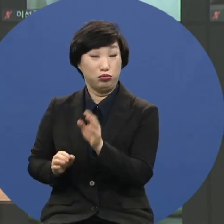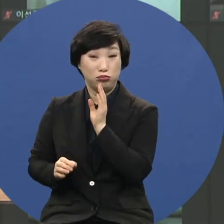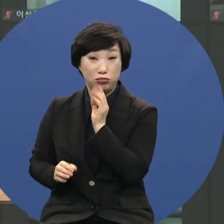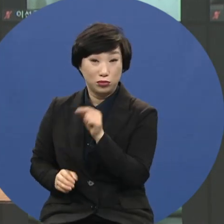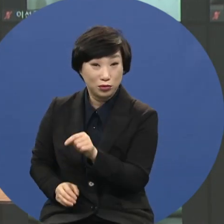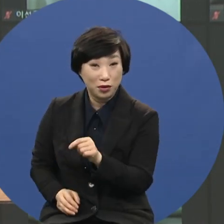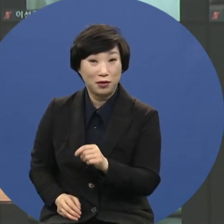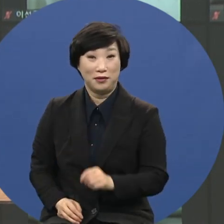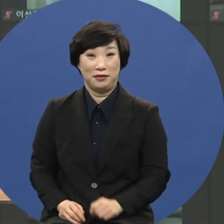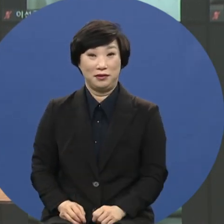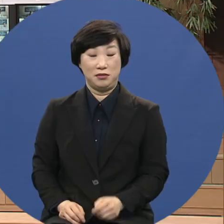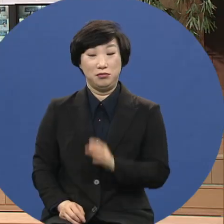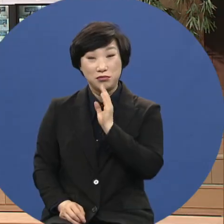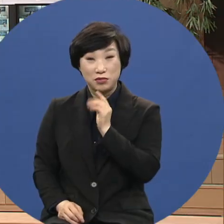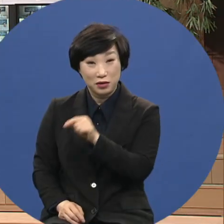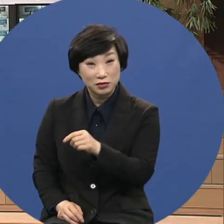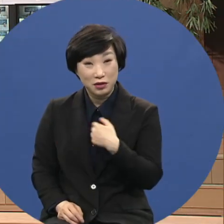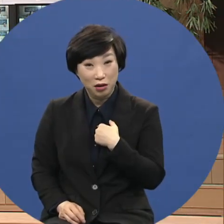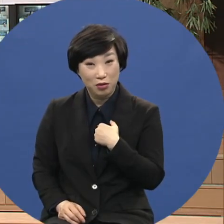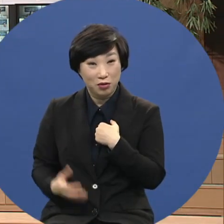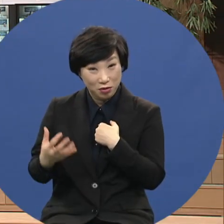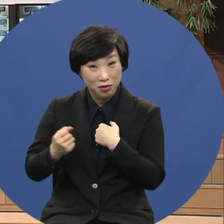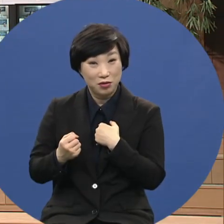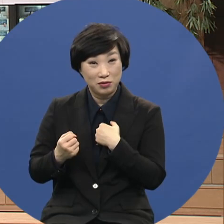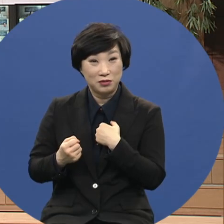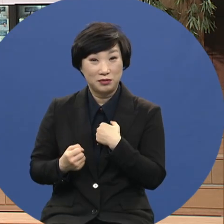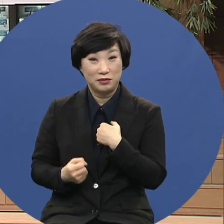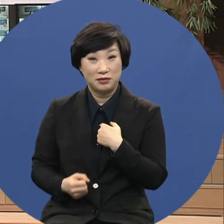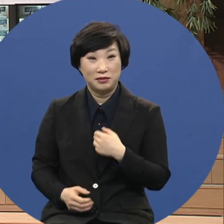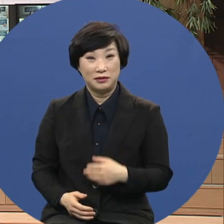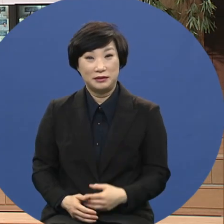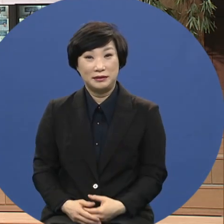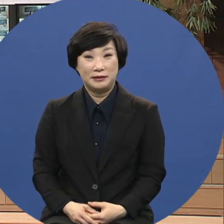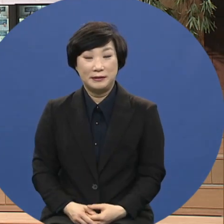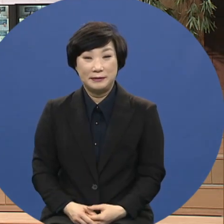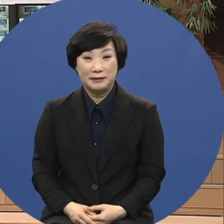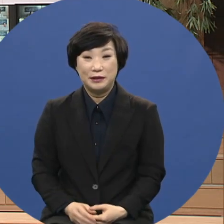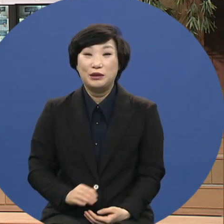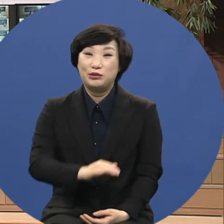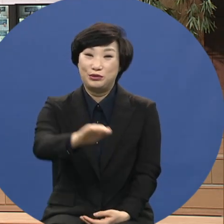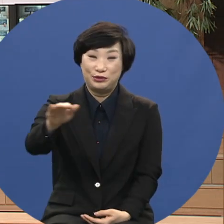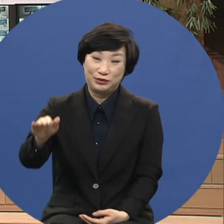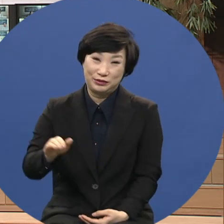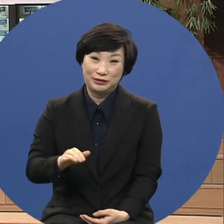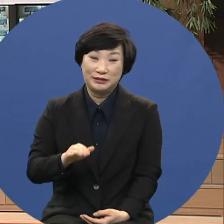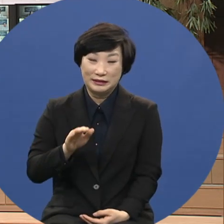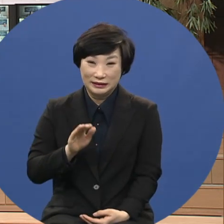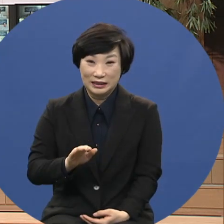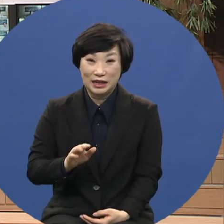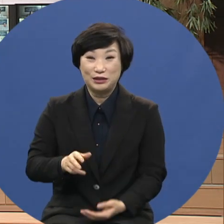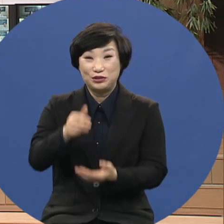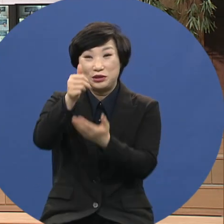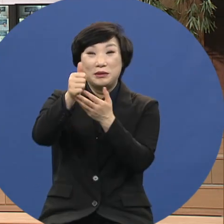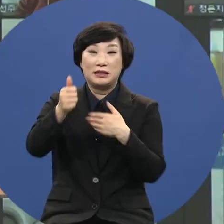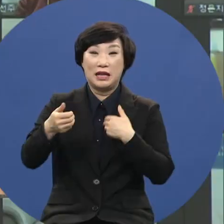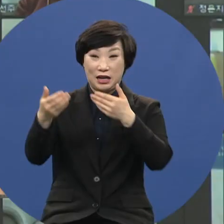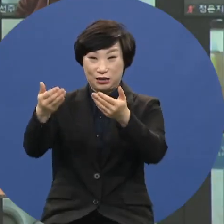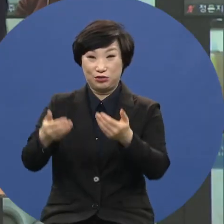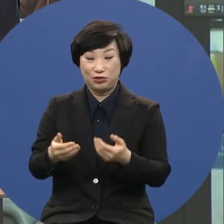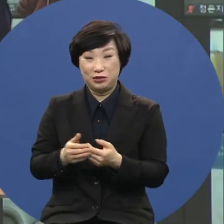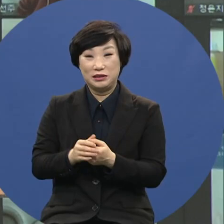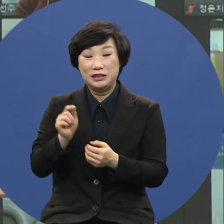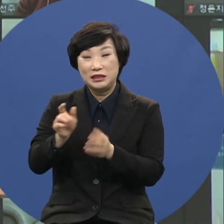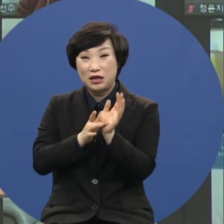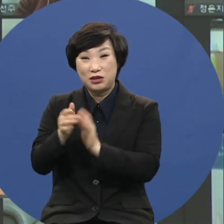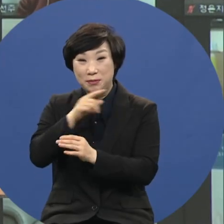않습니까? 실상이지 않습니까? 예. 우리는요 주님이 내게 주신